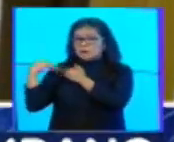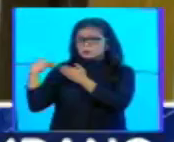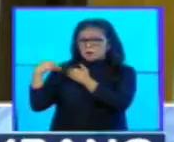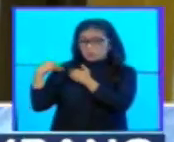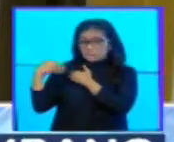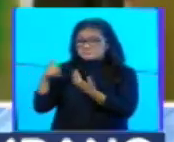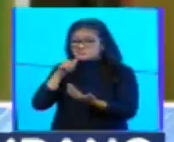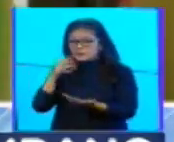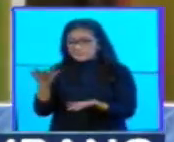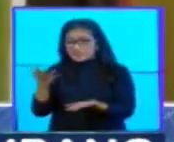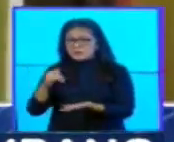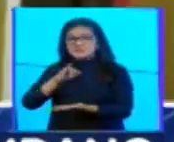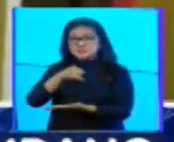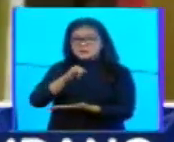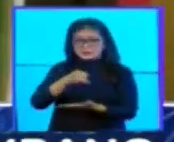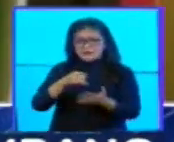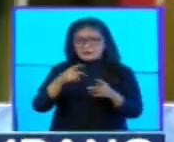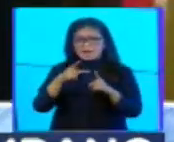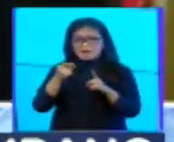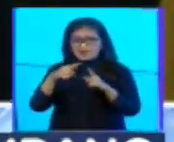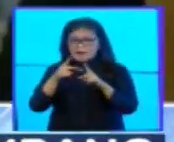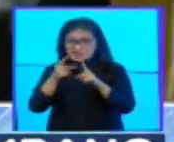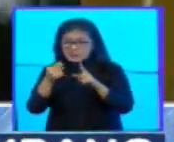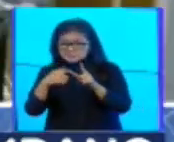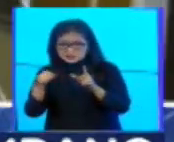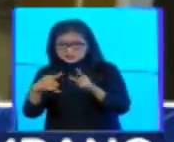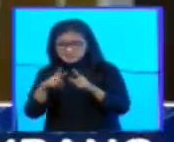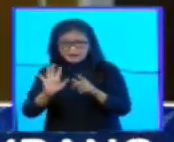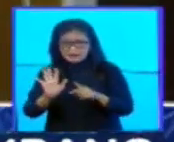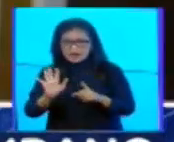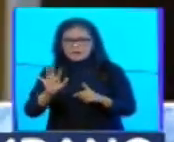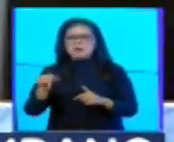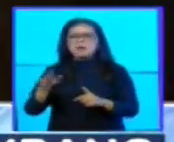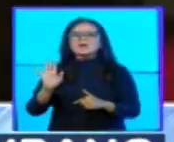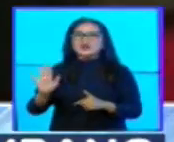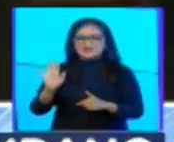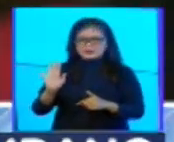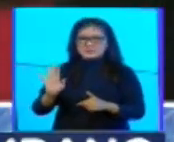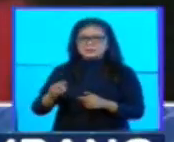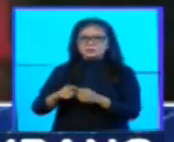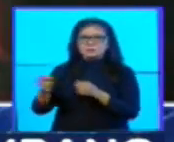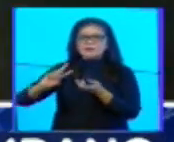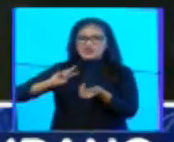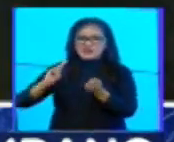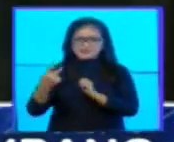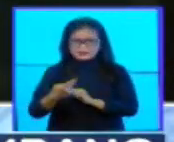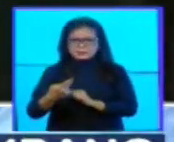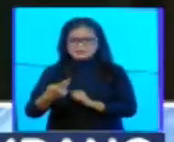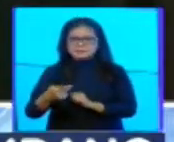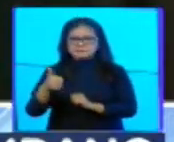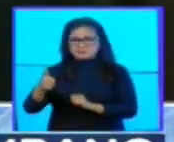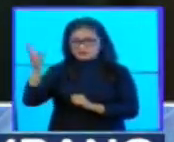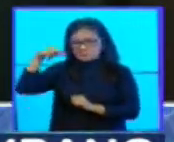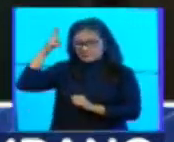mengingat memang para korban ini adalah warga Kabupaten Subang yang sedang mengikuti study tour dalam dan mengalami kecelakaan saat di dalam